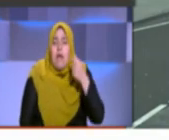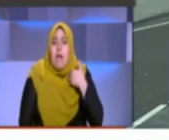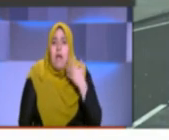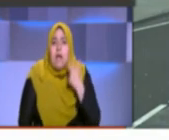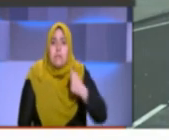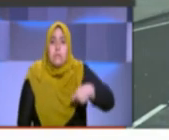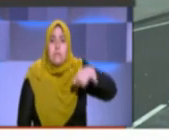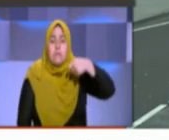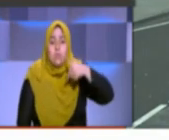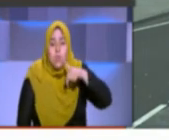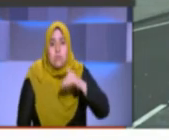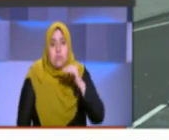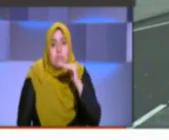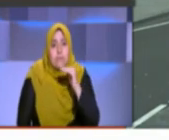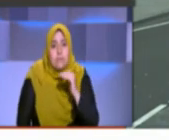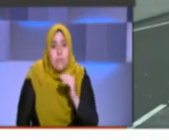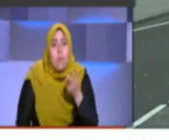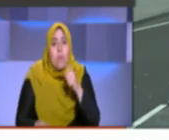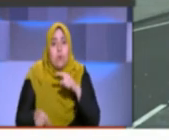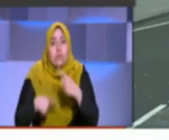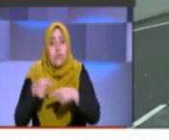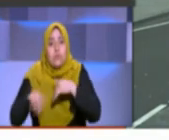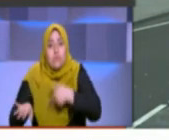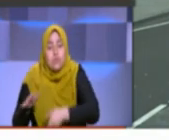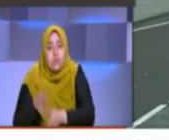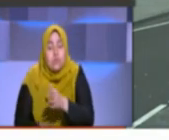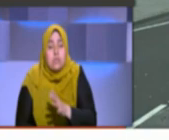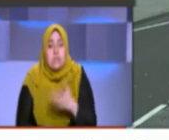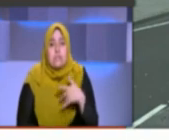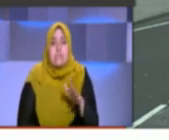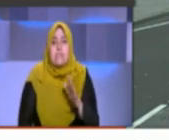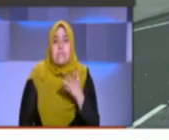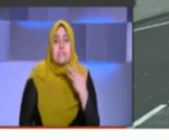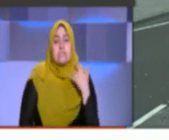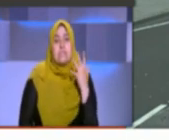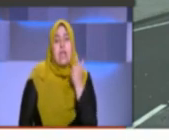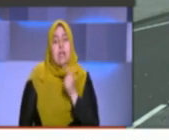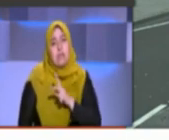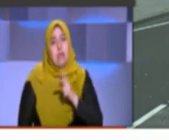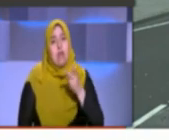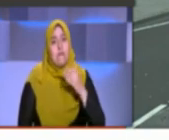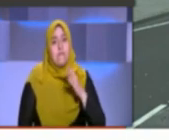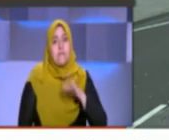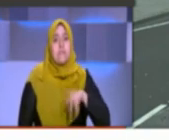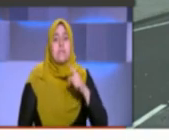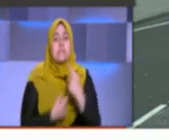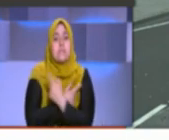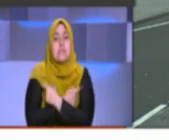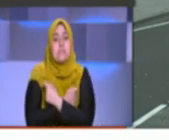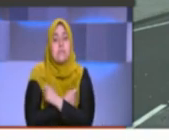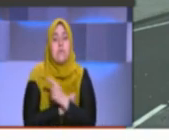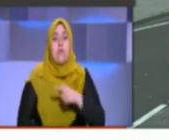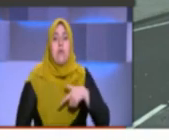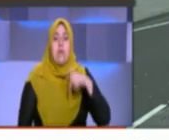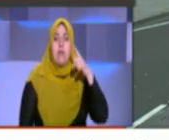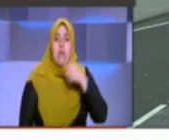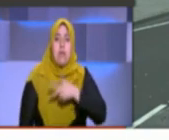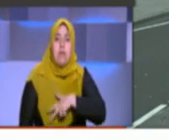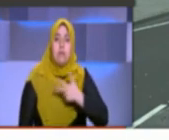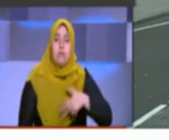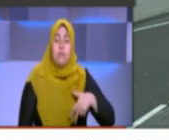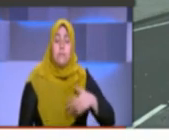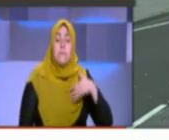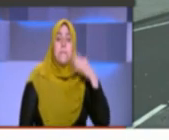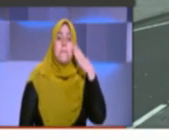رأسها إيطاليا وألمانيا في الطريق، وأيضا عدد آخر على سبيل المثال النمسا والدنمارك؟ مساء الخير